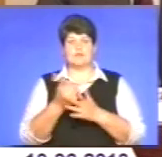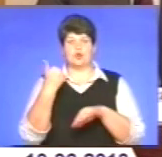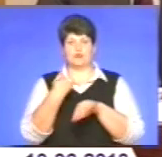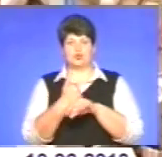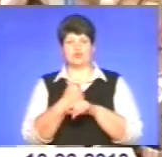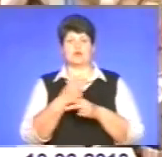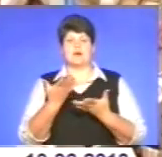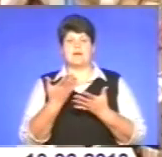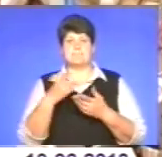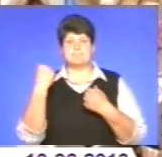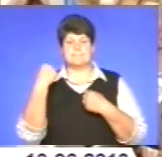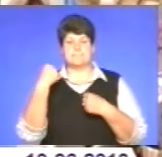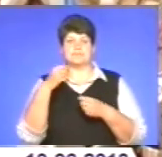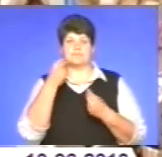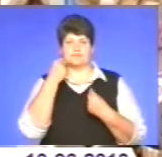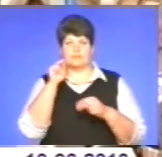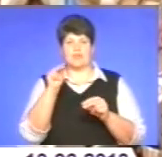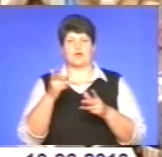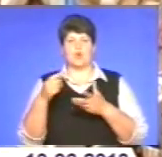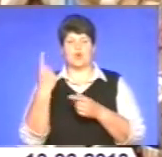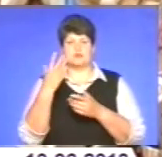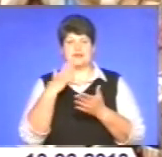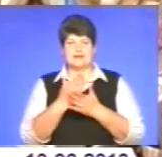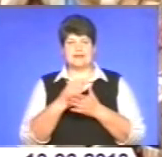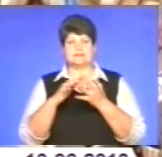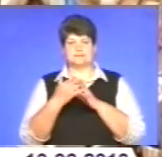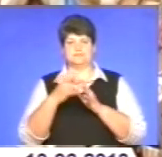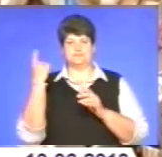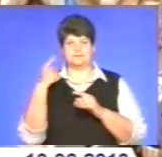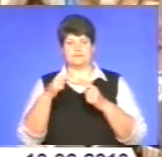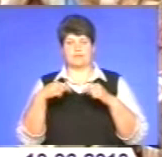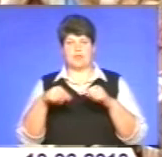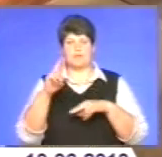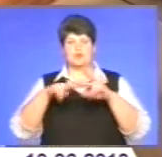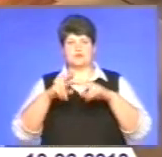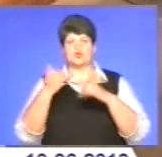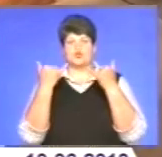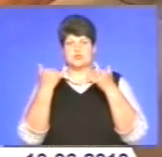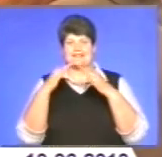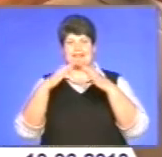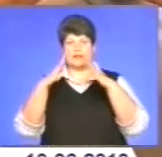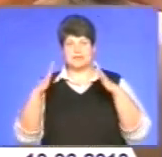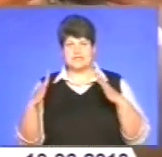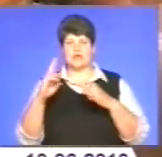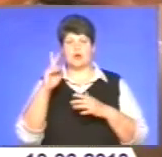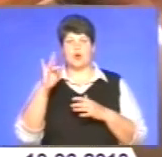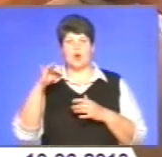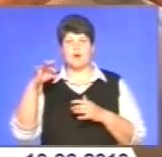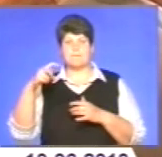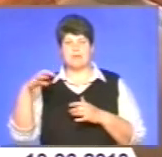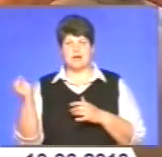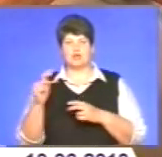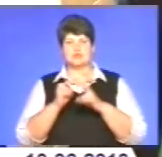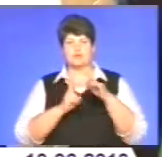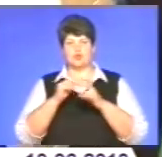області є розвиток аграрної галузі, зростання врожаю зернових, будівництво сучасної теплиці та крохмального заводу, розвиток